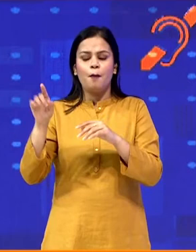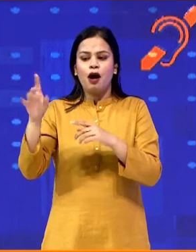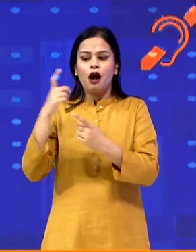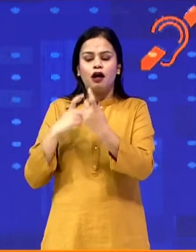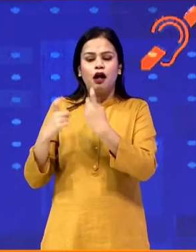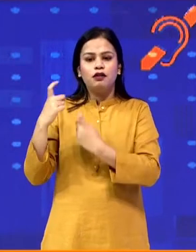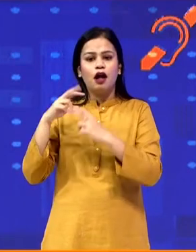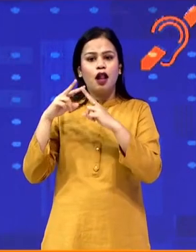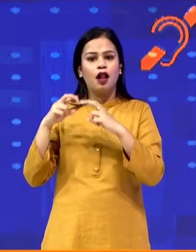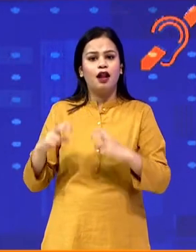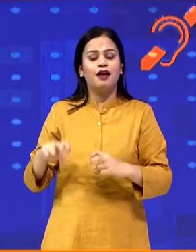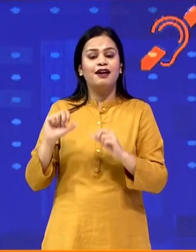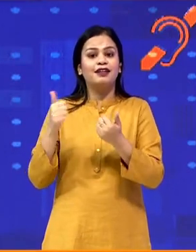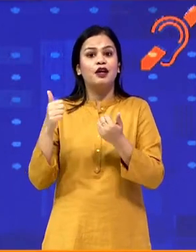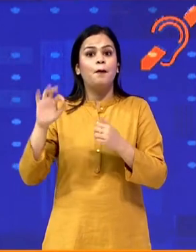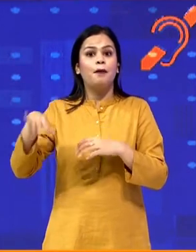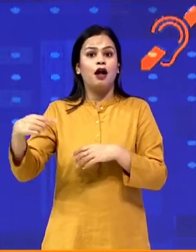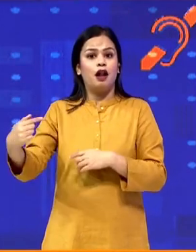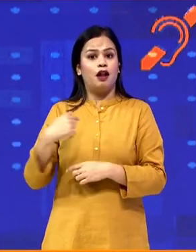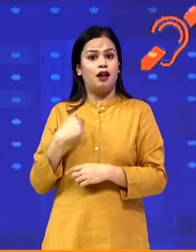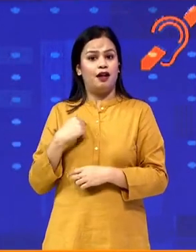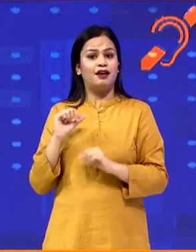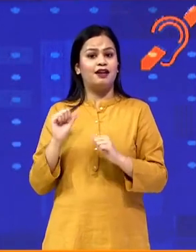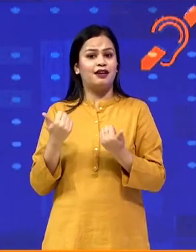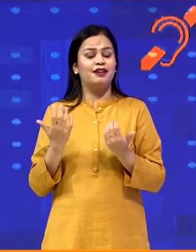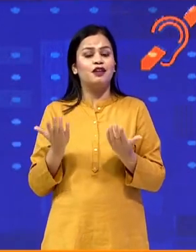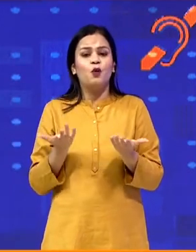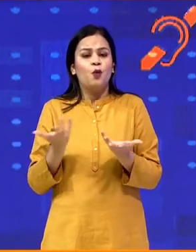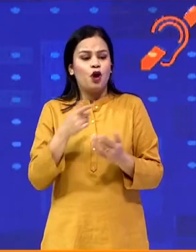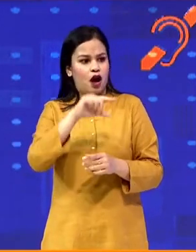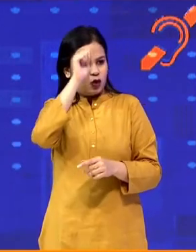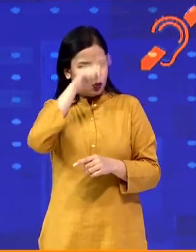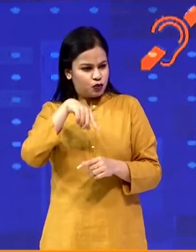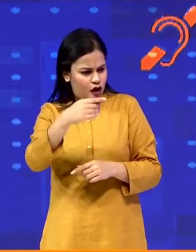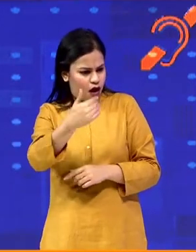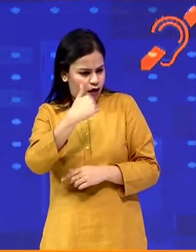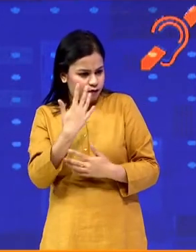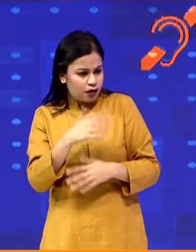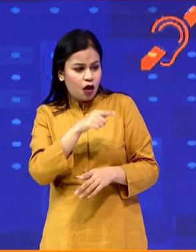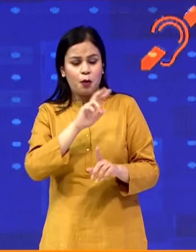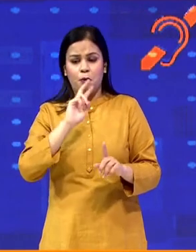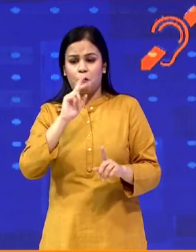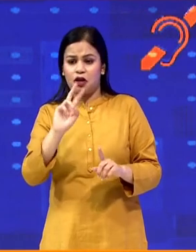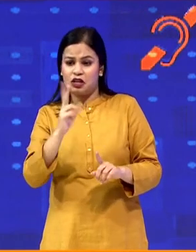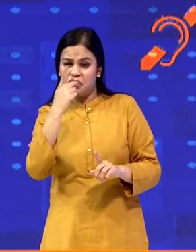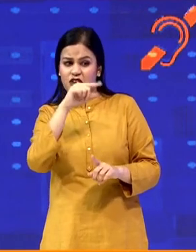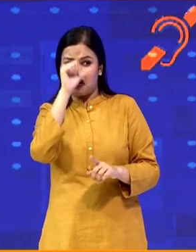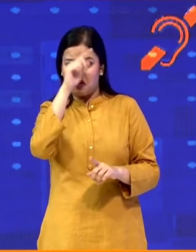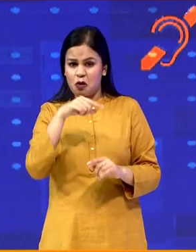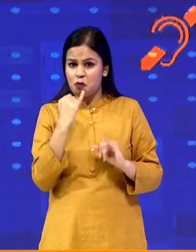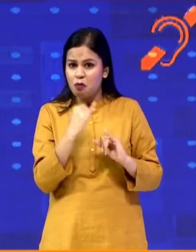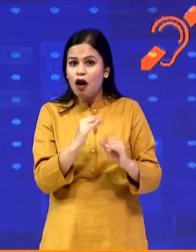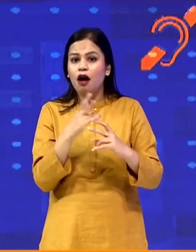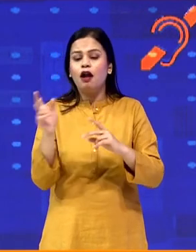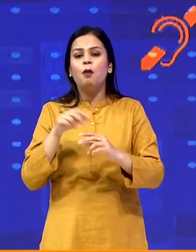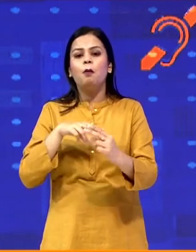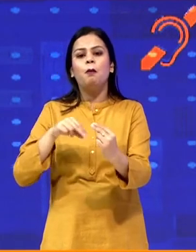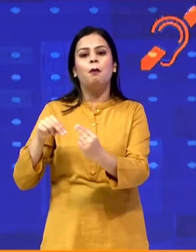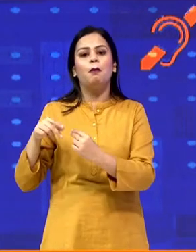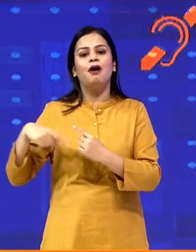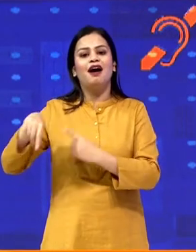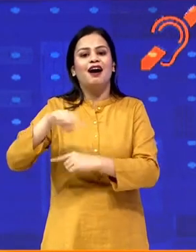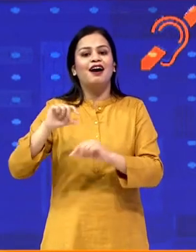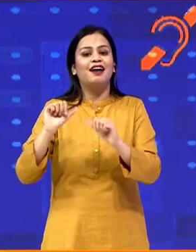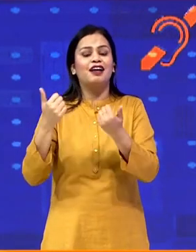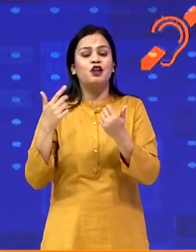और आपको कोर्ट करेंगे की वह हिंदुस्तानी आया था यह बोल रहा था हिंदुस्तान के बड़े में वहां के सभ्यता